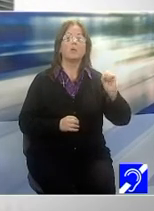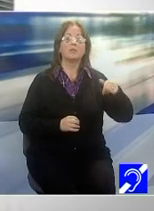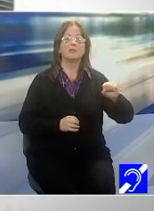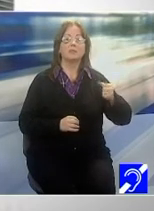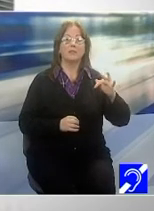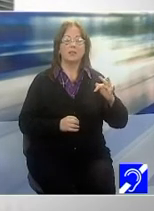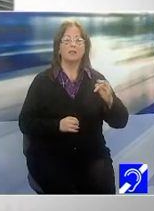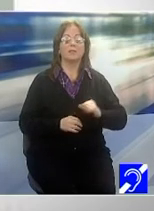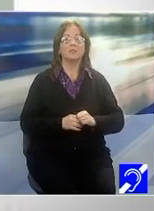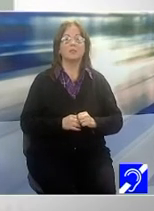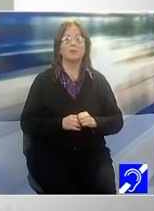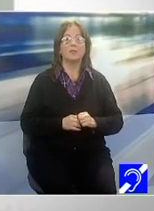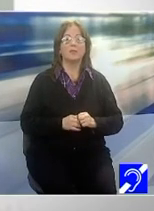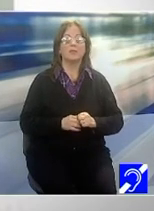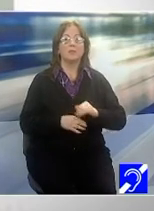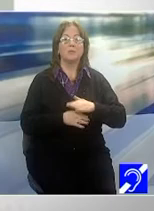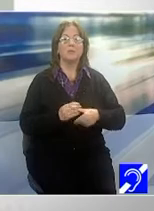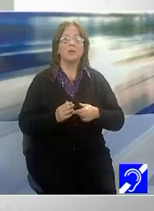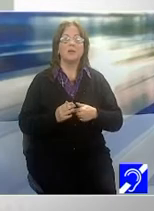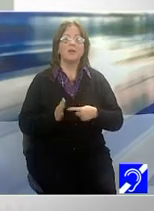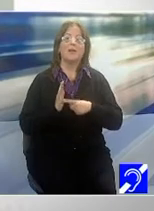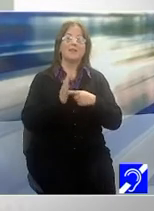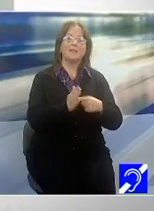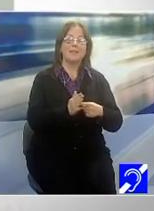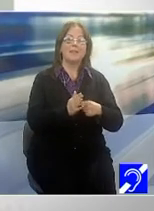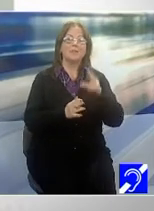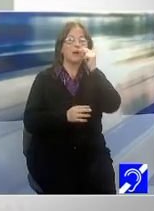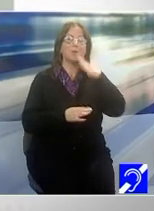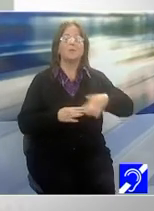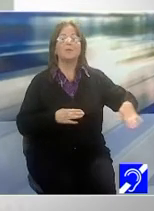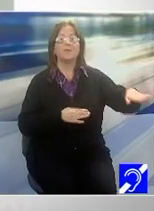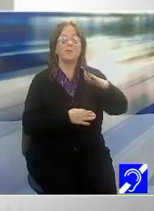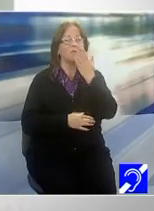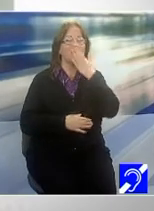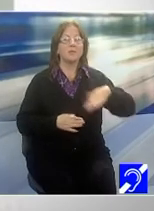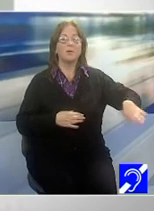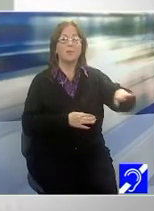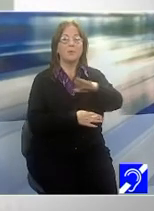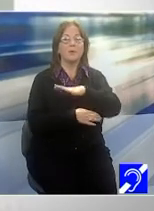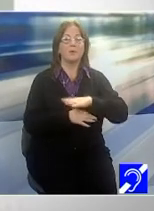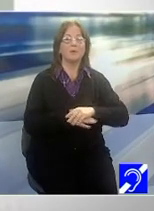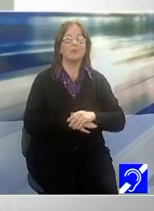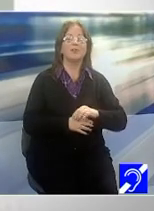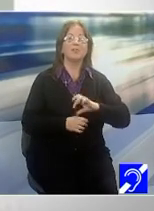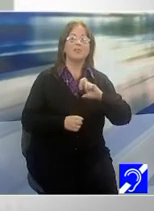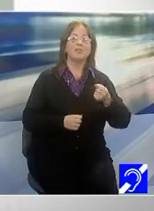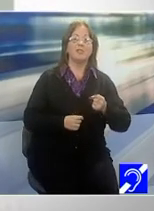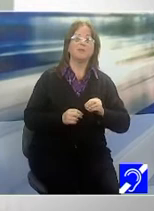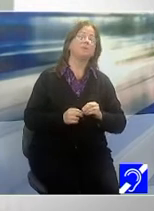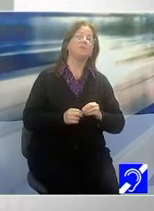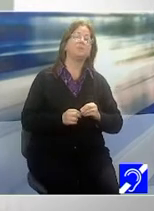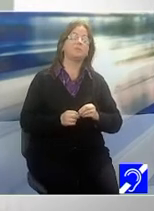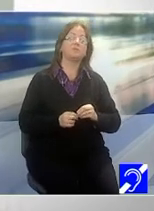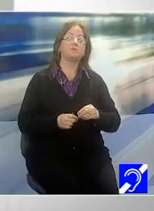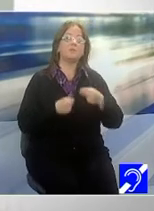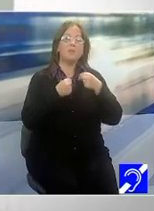a ieșit și în fața poporului și a vorbit despre consolidarea relațiilor